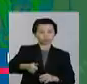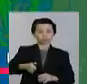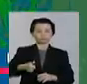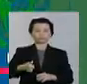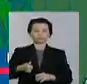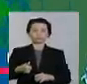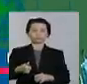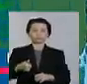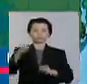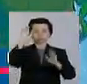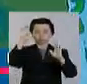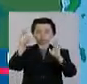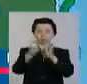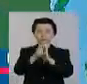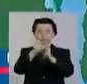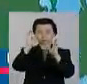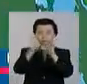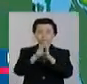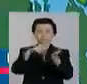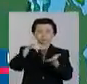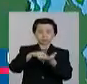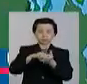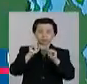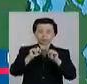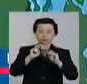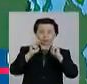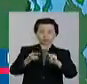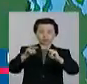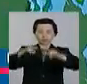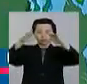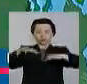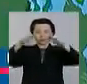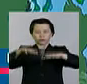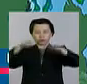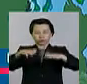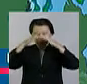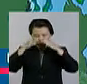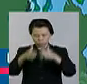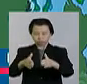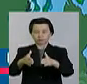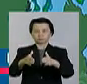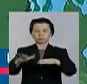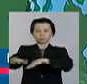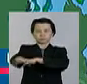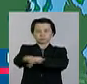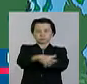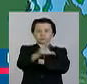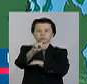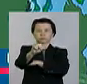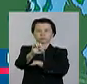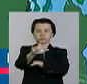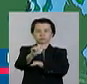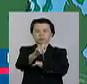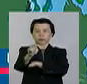melalui model ramalan hujan ini dapat kita perhatikan hujan hanyalah tertumpu di bahagian perairan Selat Melaka